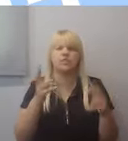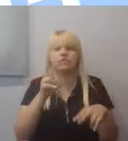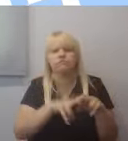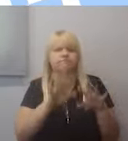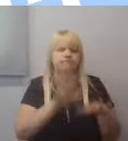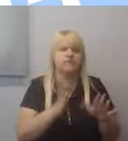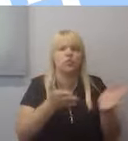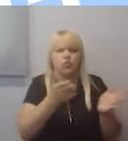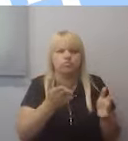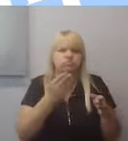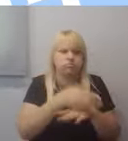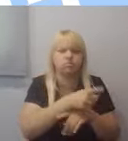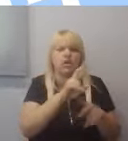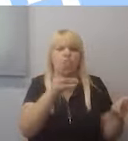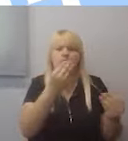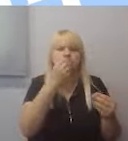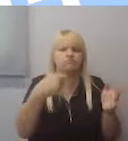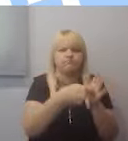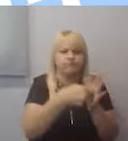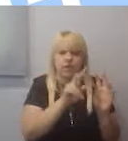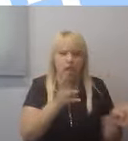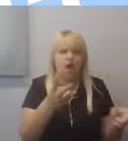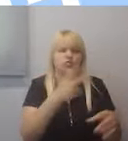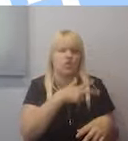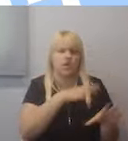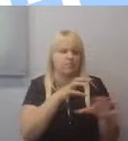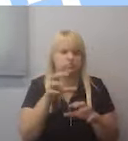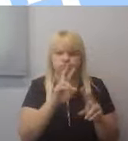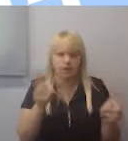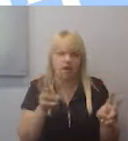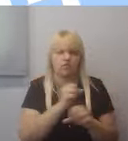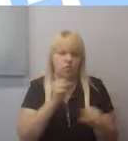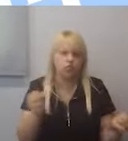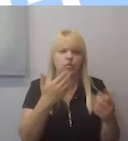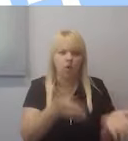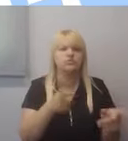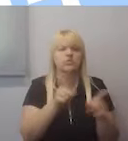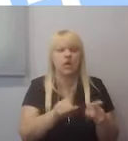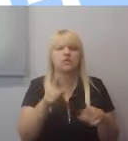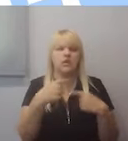nodrošināta ēdināšana sociālā aprūpe kā arī resursi šo pasākumu